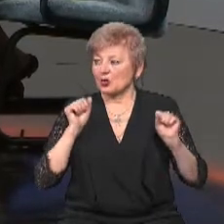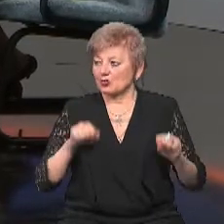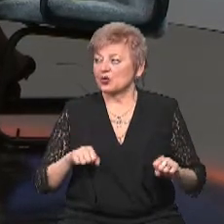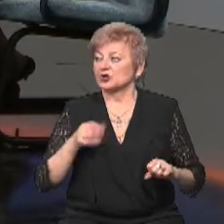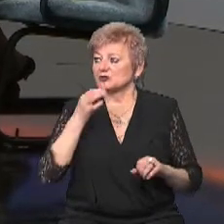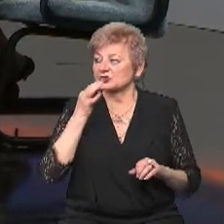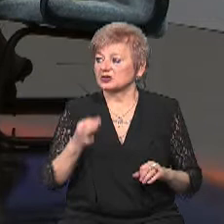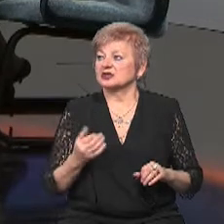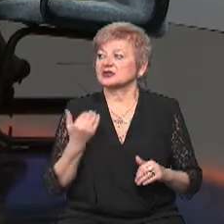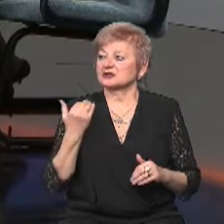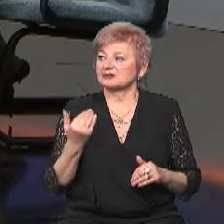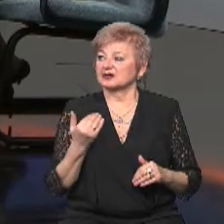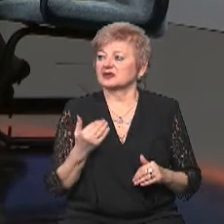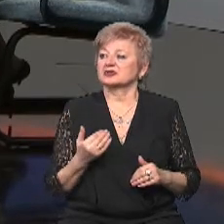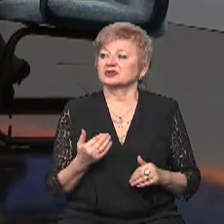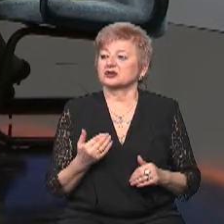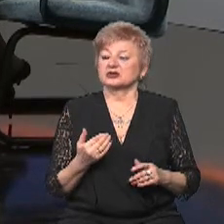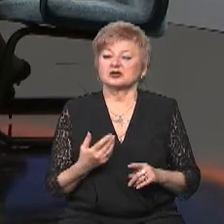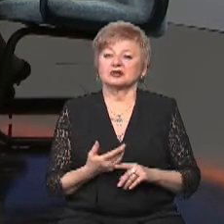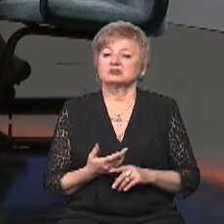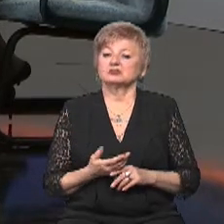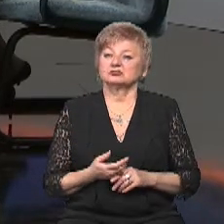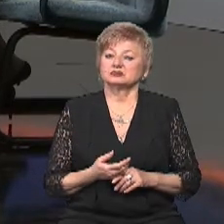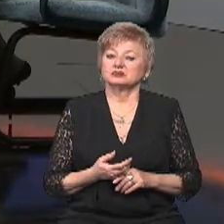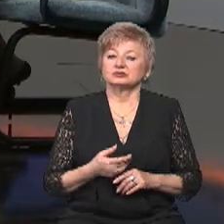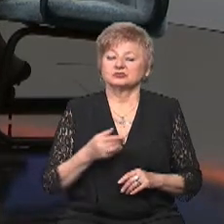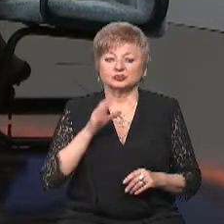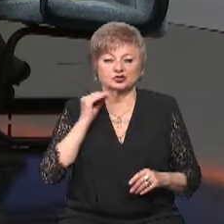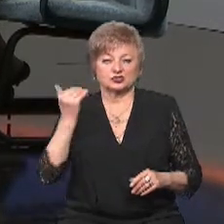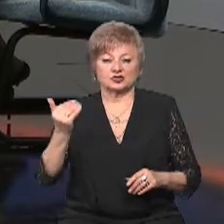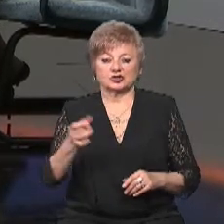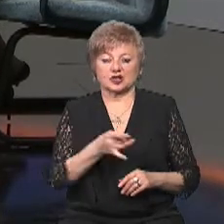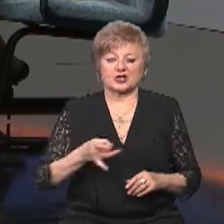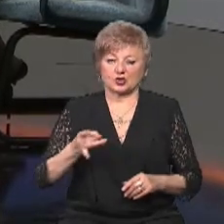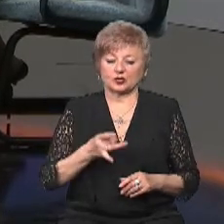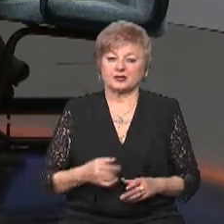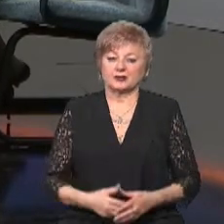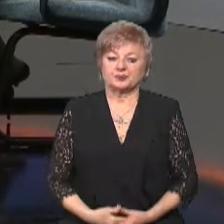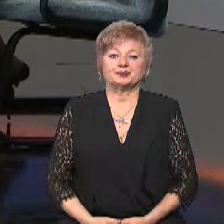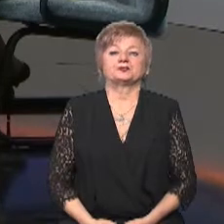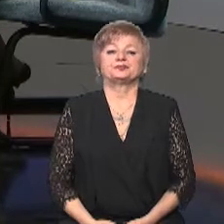почути, вони поспілкувалися з однією з мешканців Шевченківського району Запоріжжя Оленою Качурою.